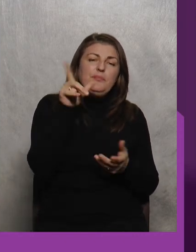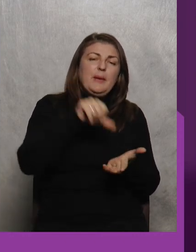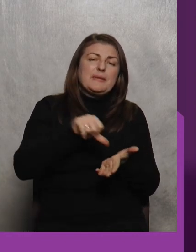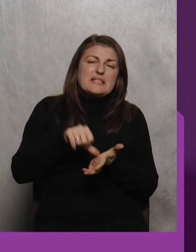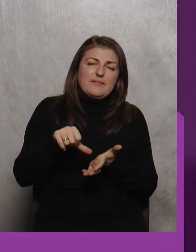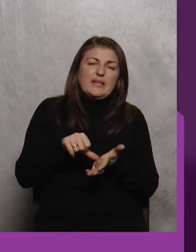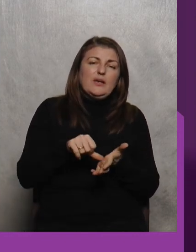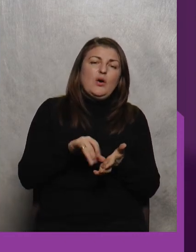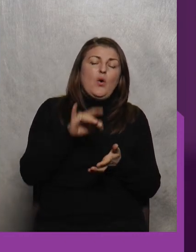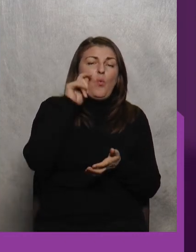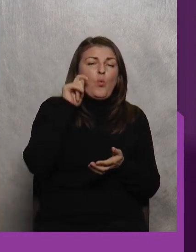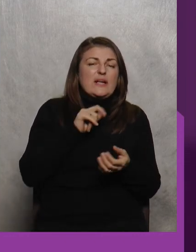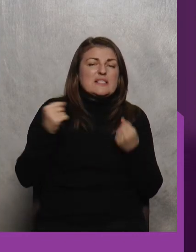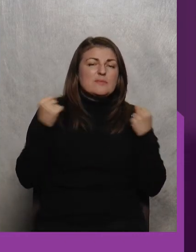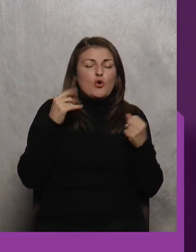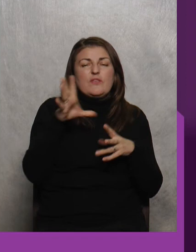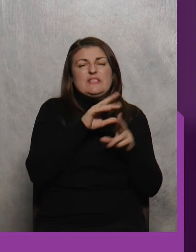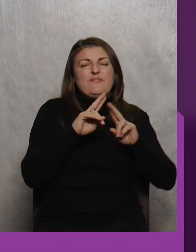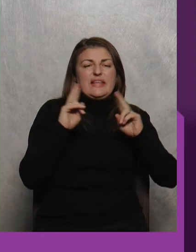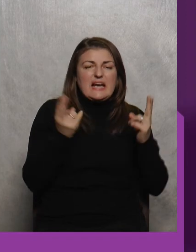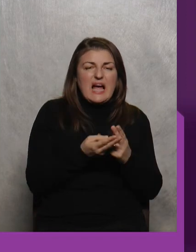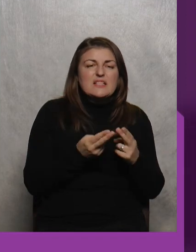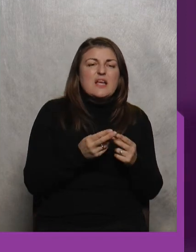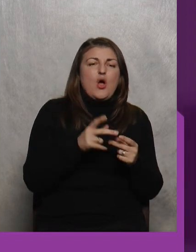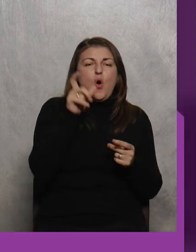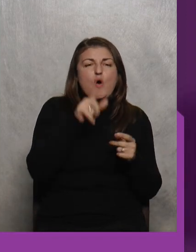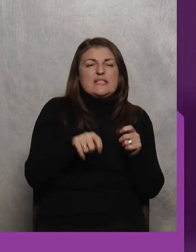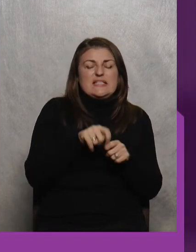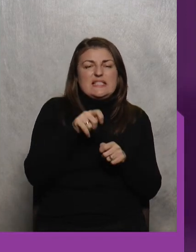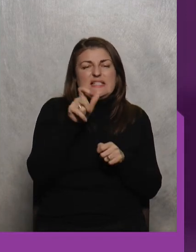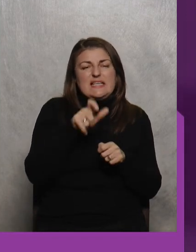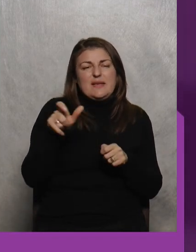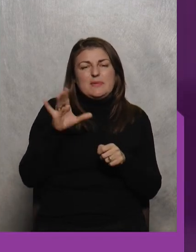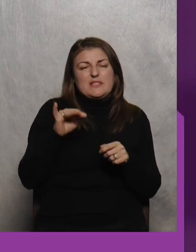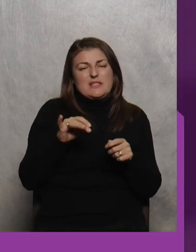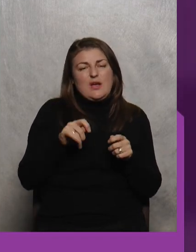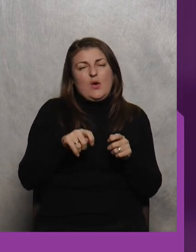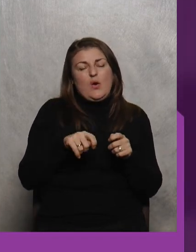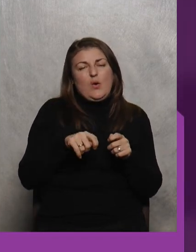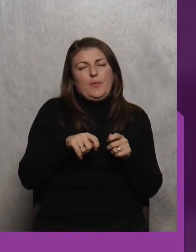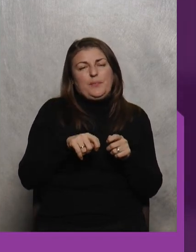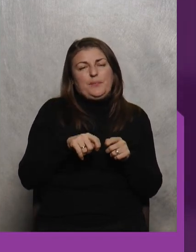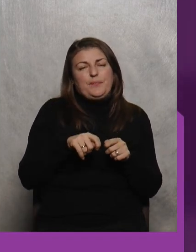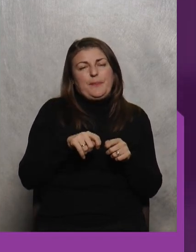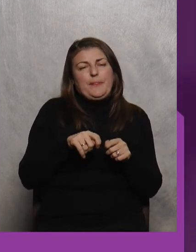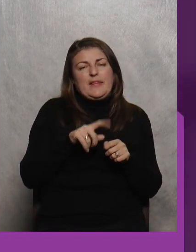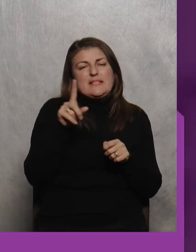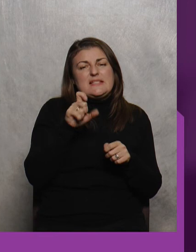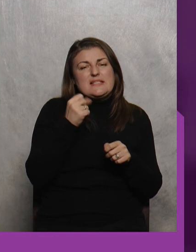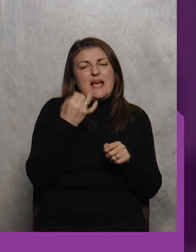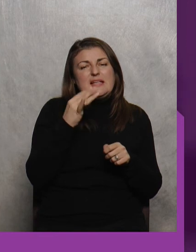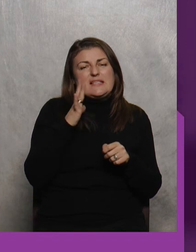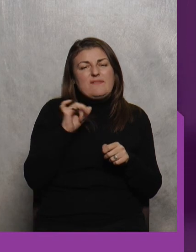представники Укрспорту, всі федерації осіб з... Сураження Зайцева